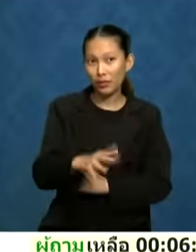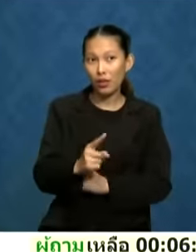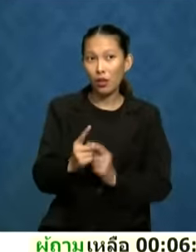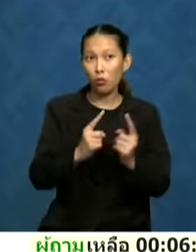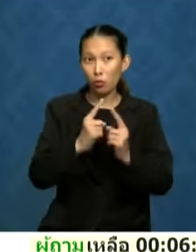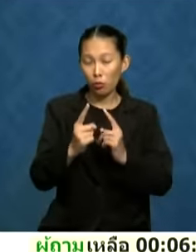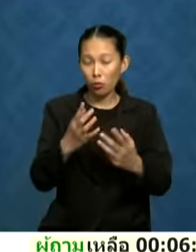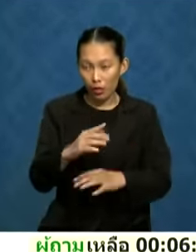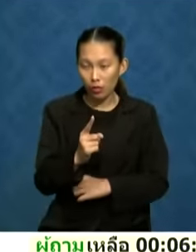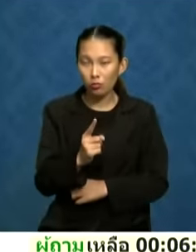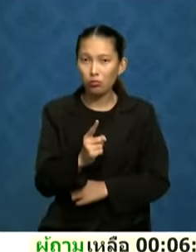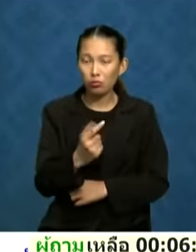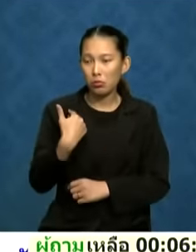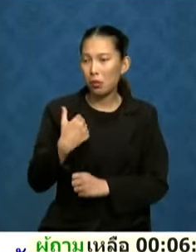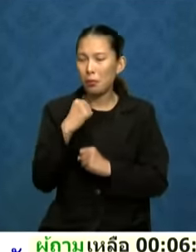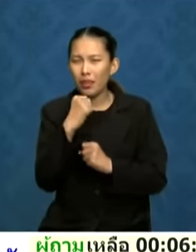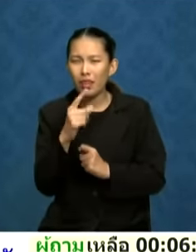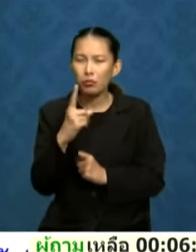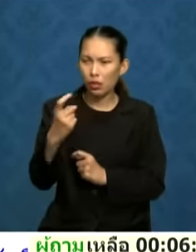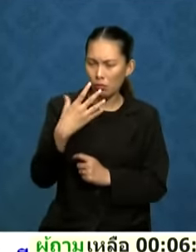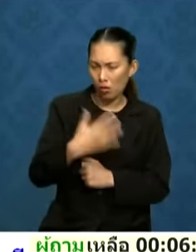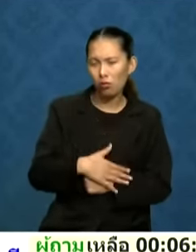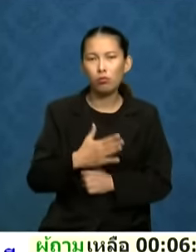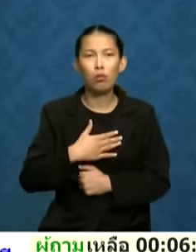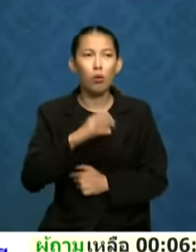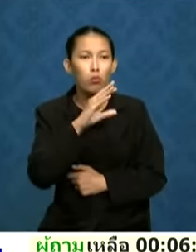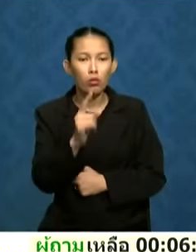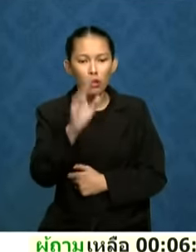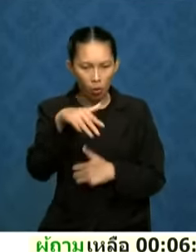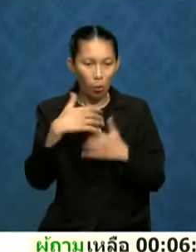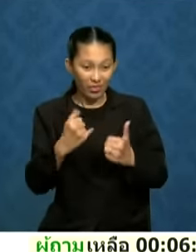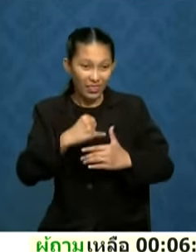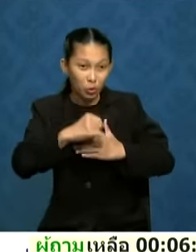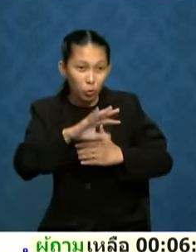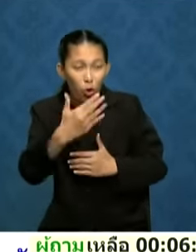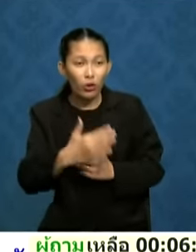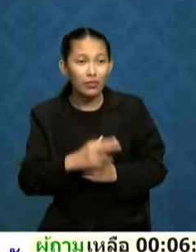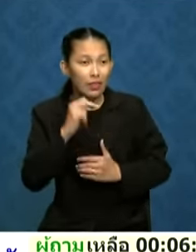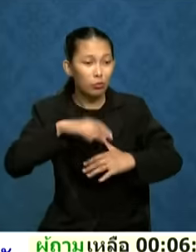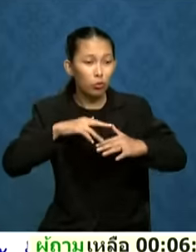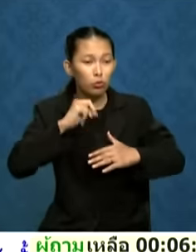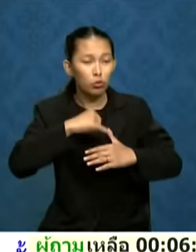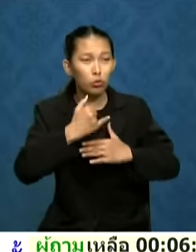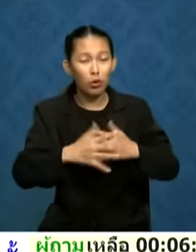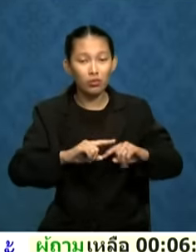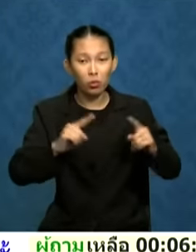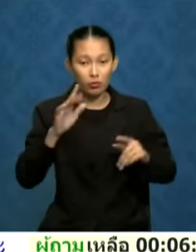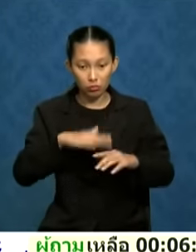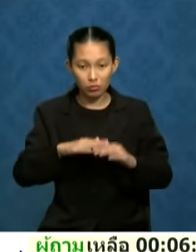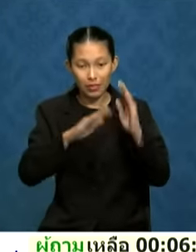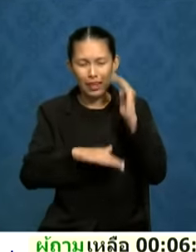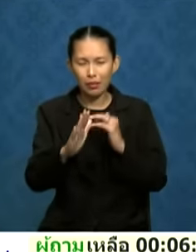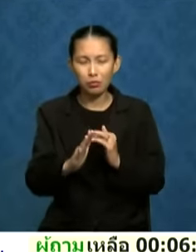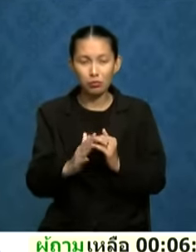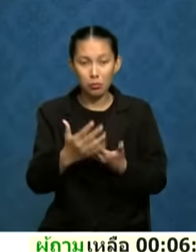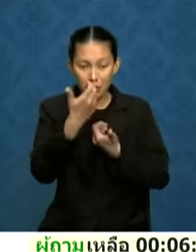นก็อย่างประพะ hyd & ใรื่องี้หลายข้าวไมได้หมายความว่าื่องตากใบจะไม่